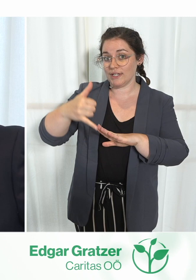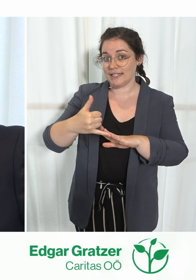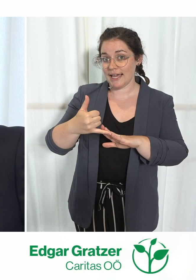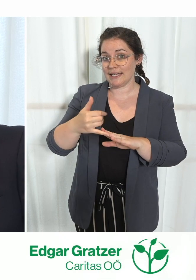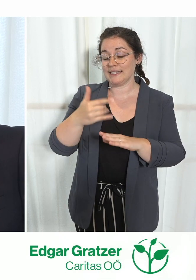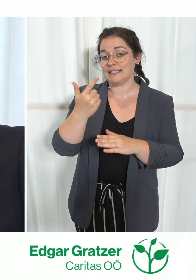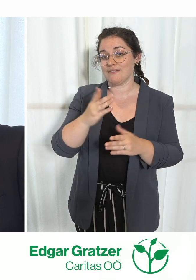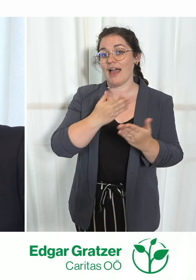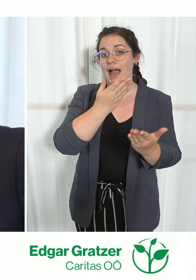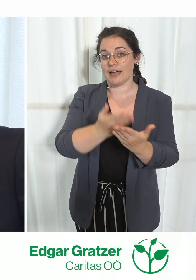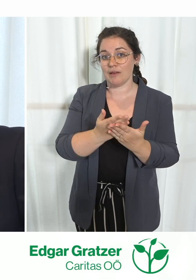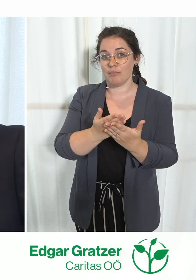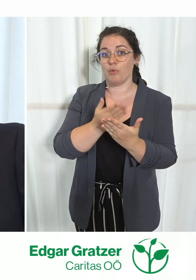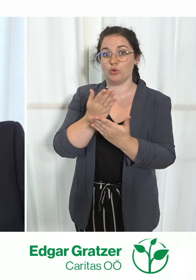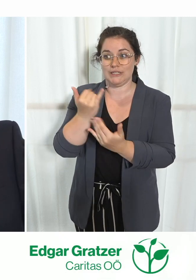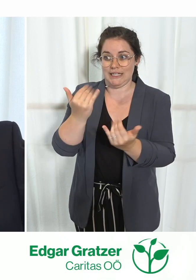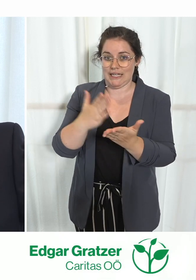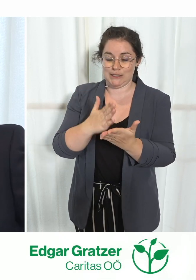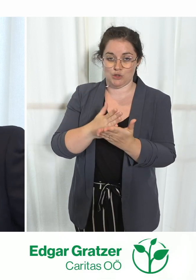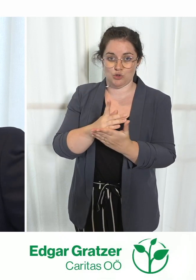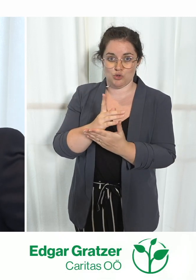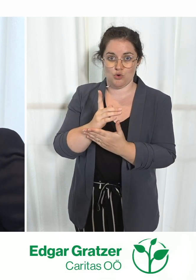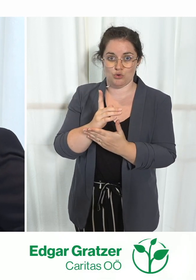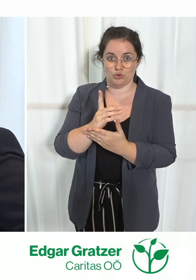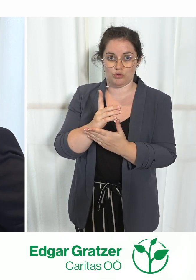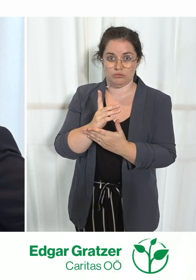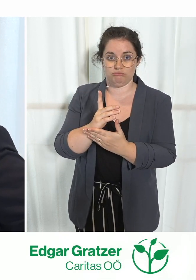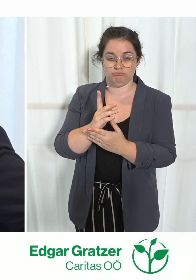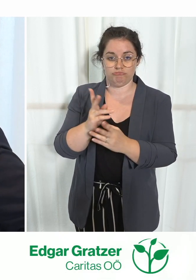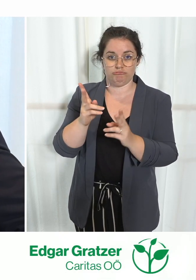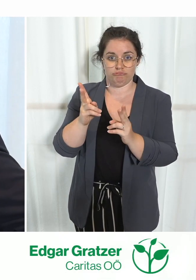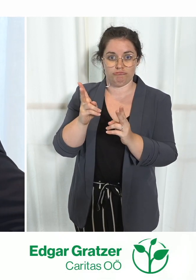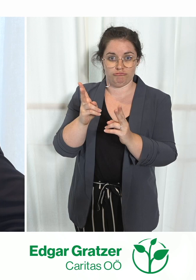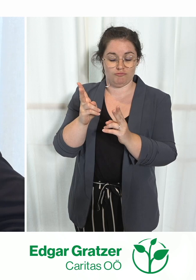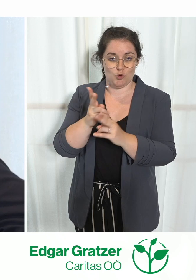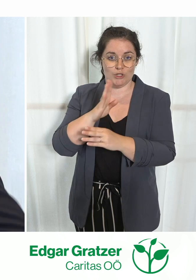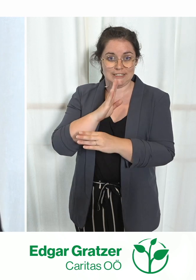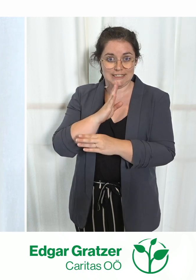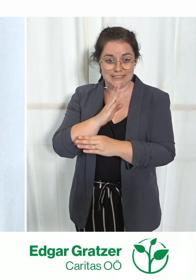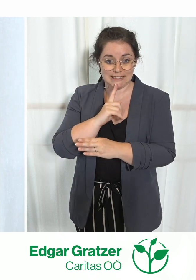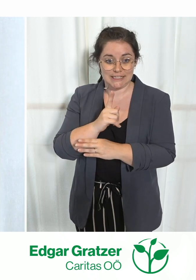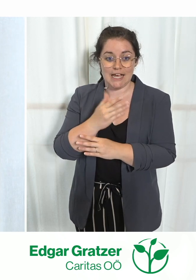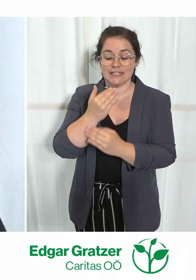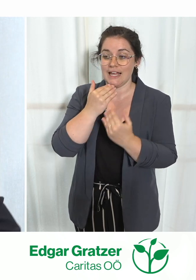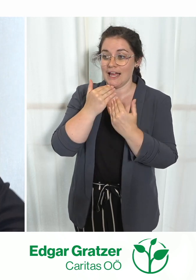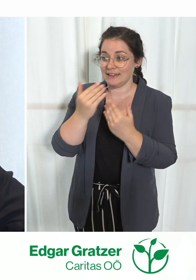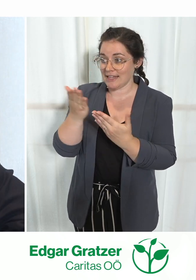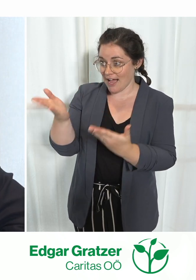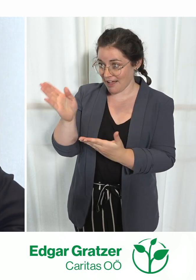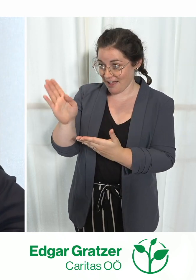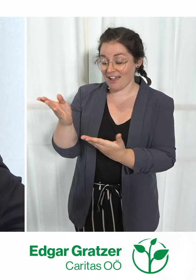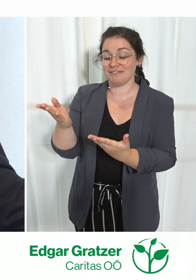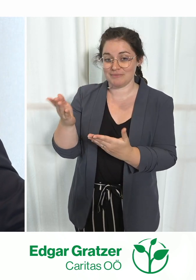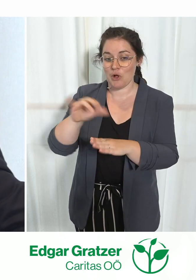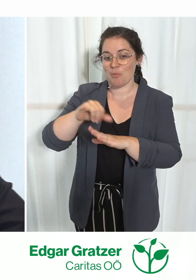zwei Angebote von uns sind ja jetzt schon in den Keynotes vorgetragen worden. Danke, Barbara Ritzberger. Ich glaube, vom Projekt